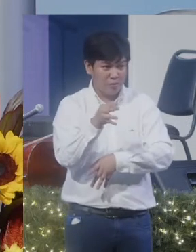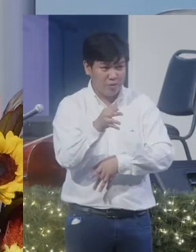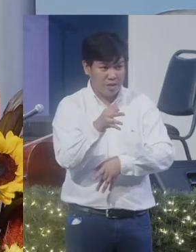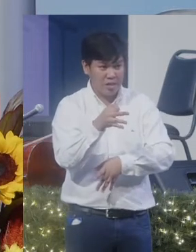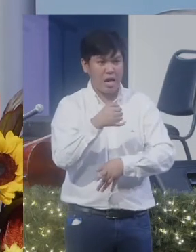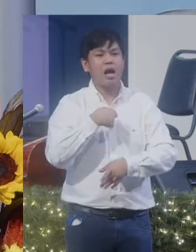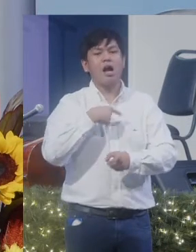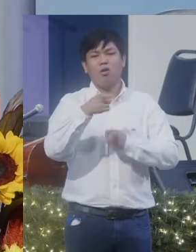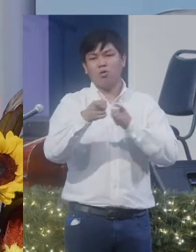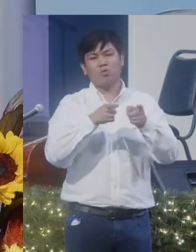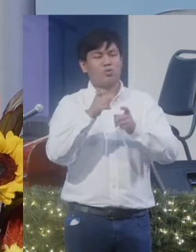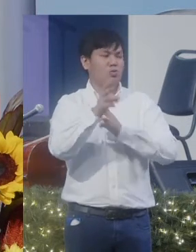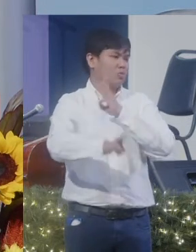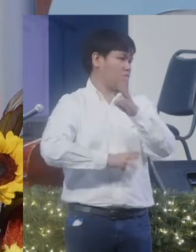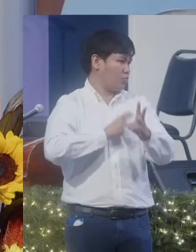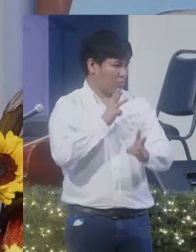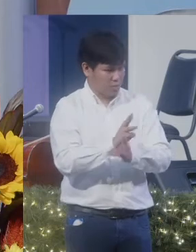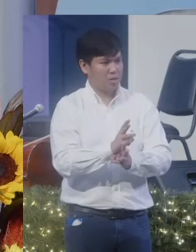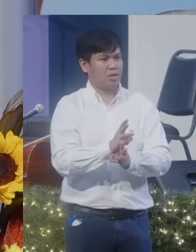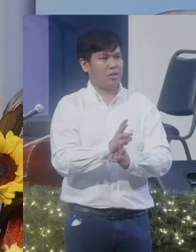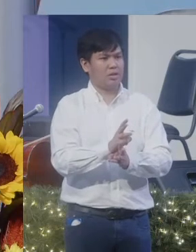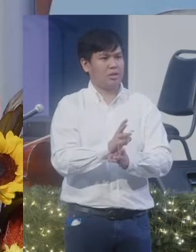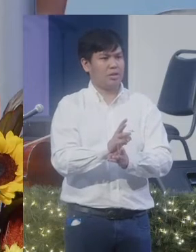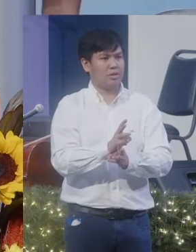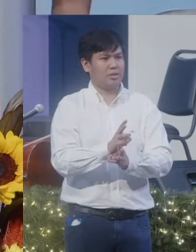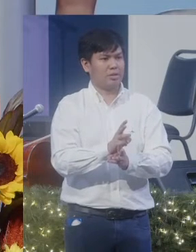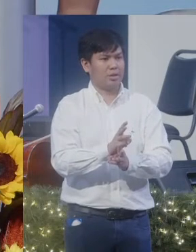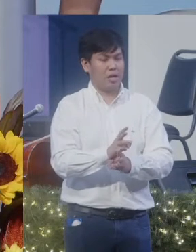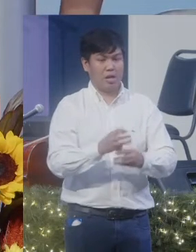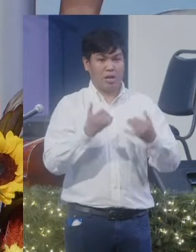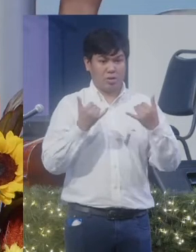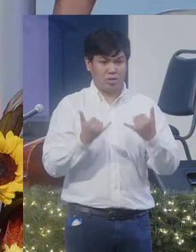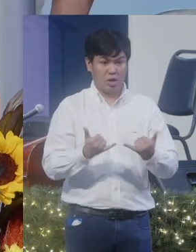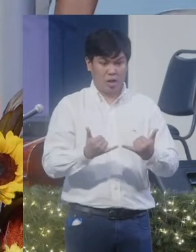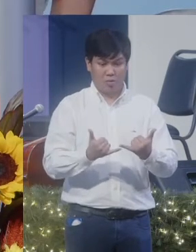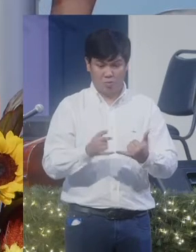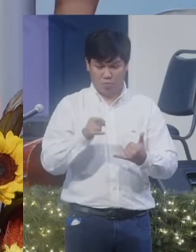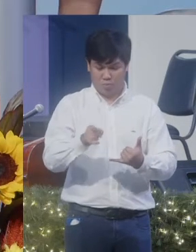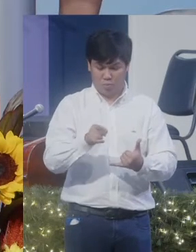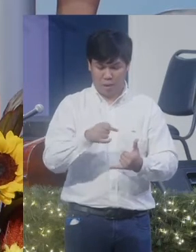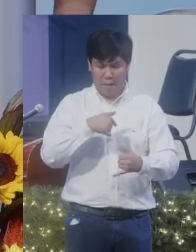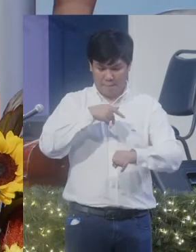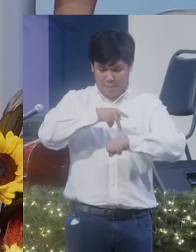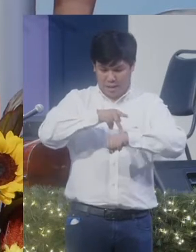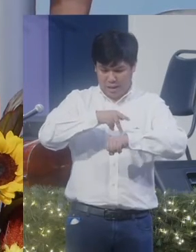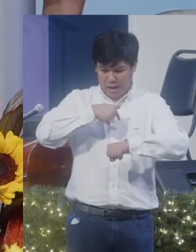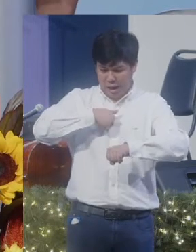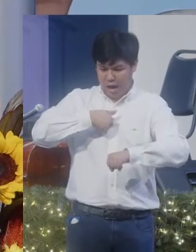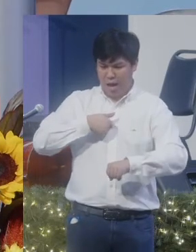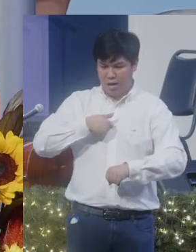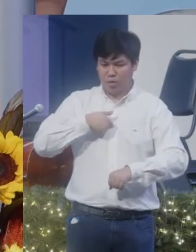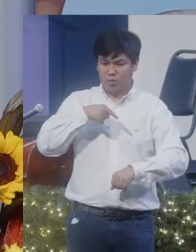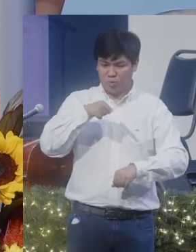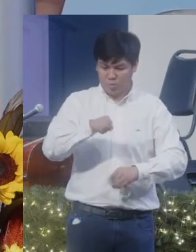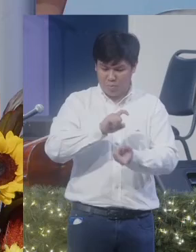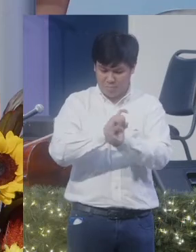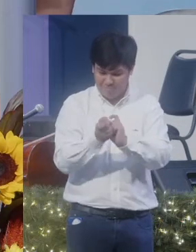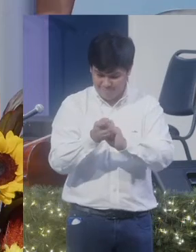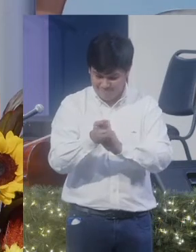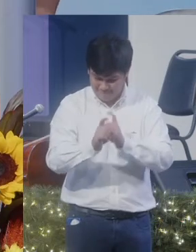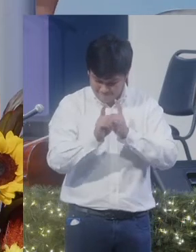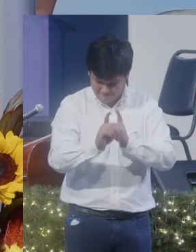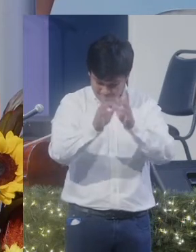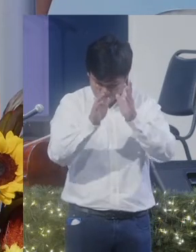sa mga tatawaging alagad upang manghuli ng mga tao para sa Kanya, ipinapakita ng Panginoon ngayon